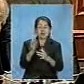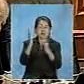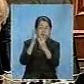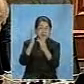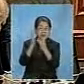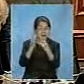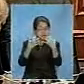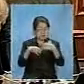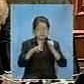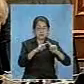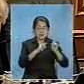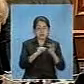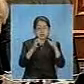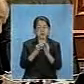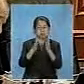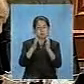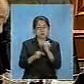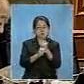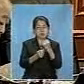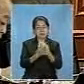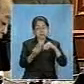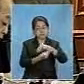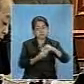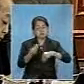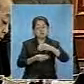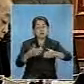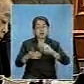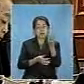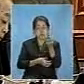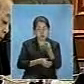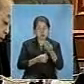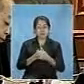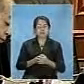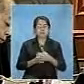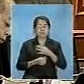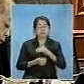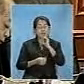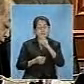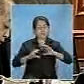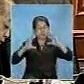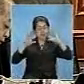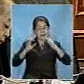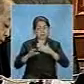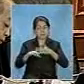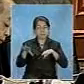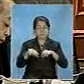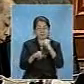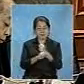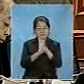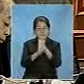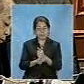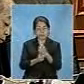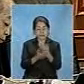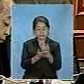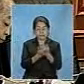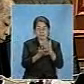น้อยดังนั้นผมจึงขออนุญาตเรียนว่าการดำเนินการตาม แนวทางของร่างพระราชบัญญัติฉบับนี้นะครับมีส่ว